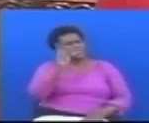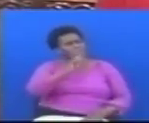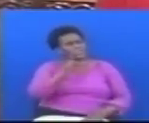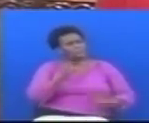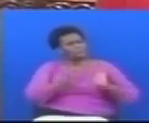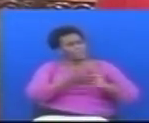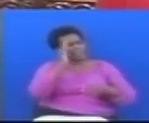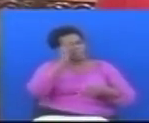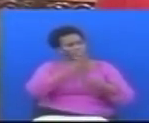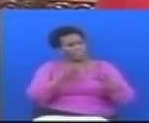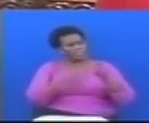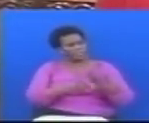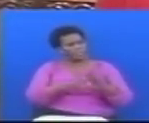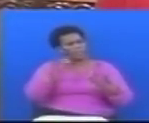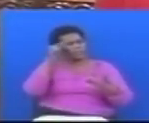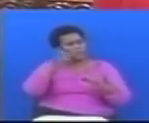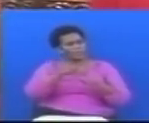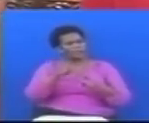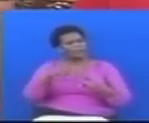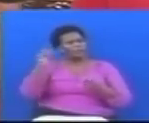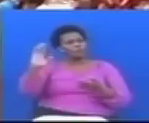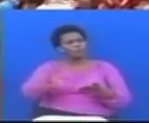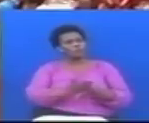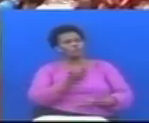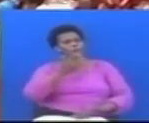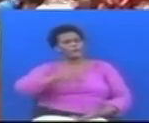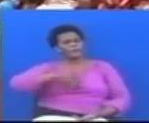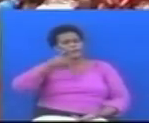mengine yanayoweza kutumia barabara hiyo?